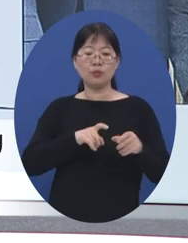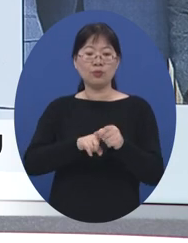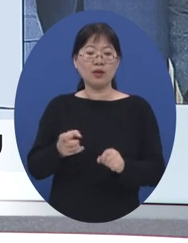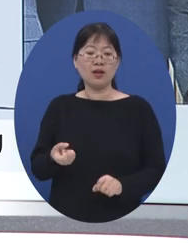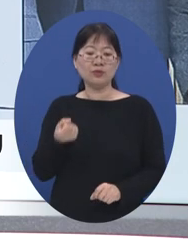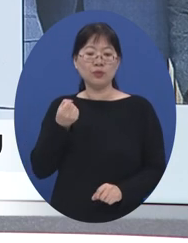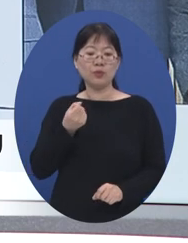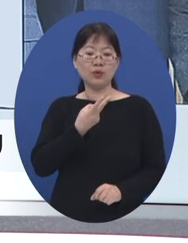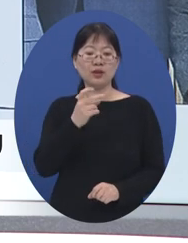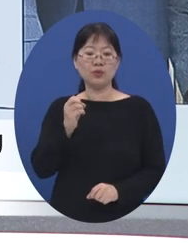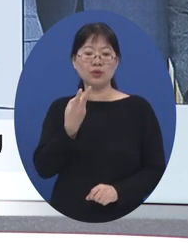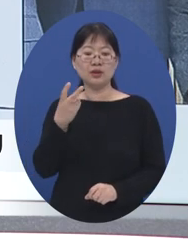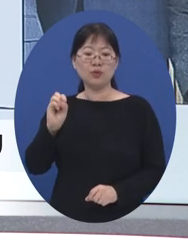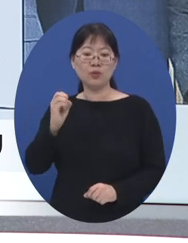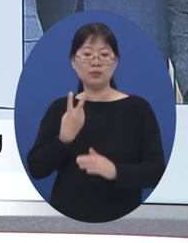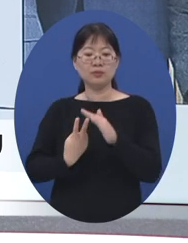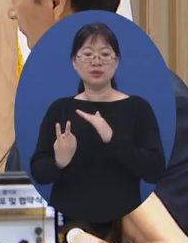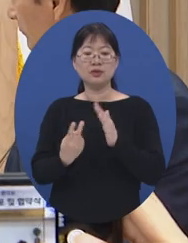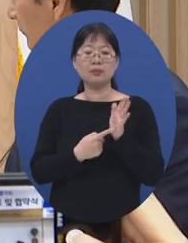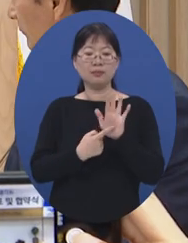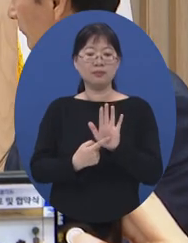2020 비전도 발표했습니다.